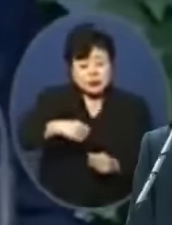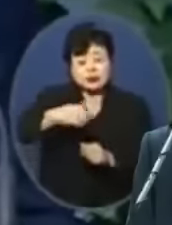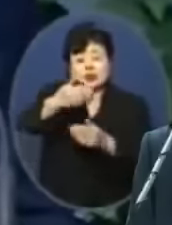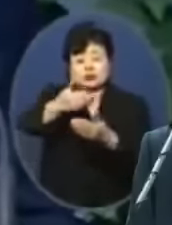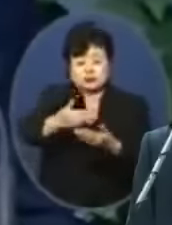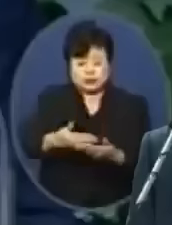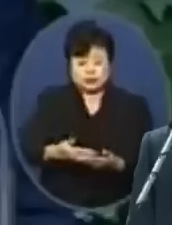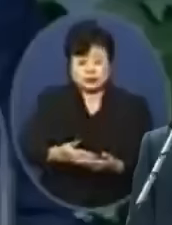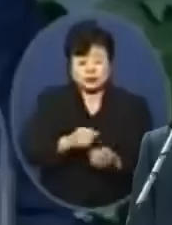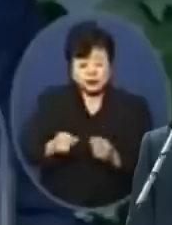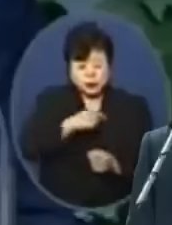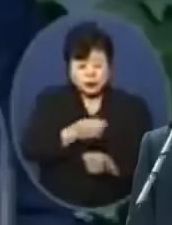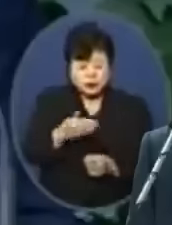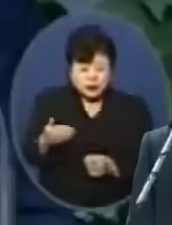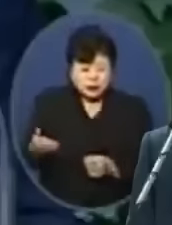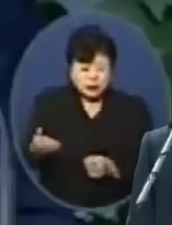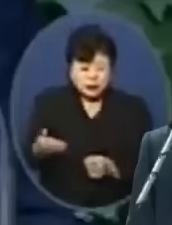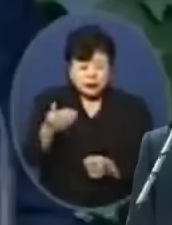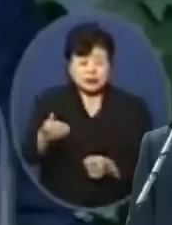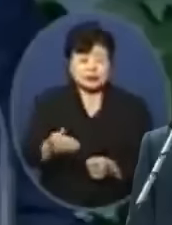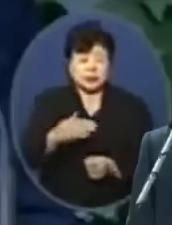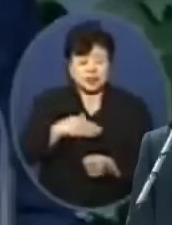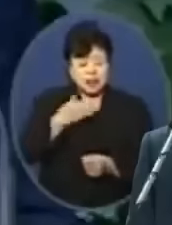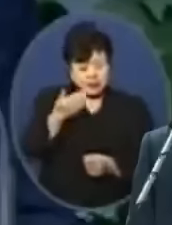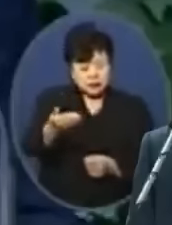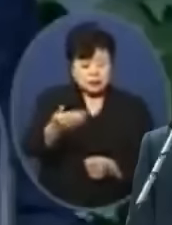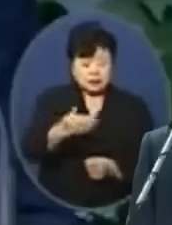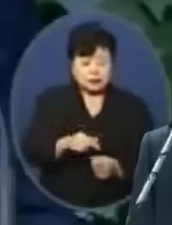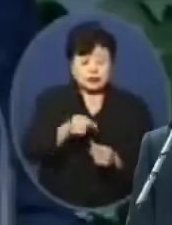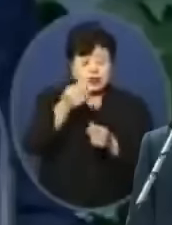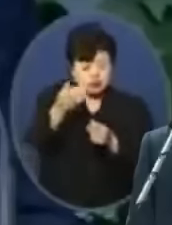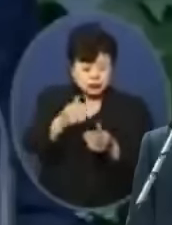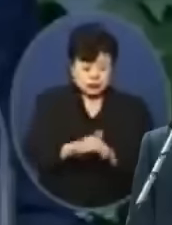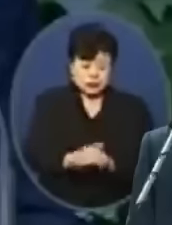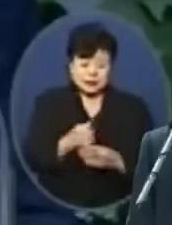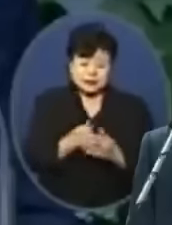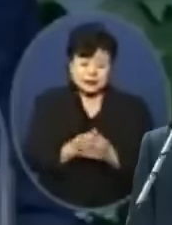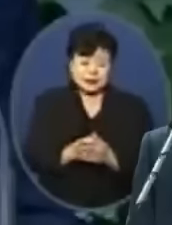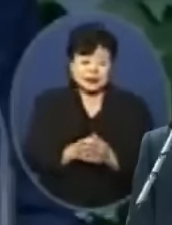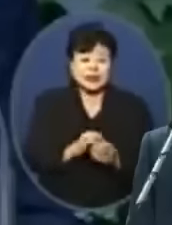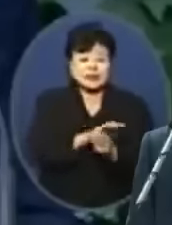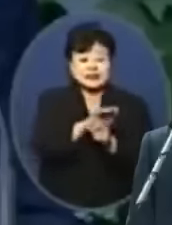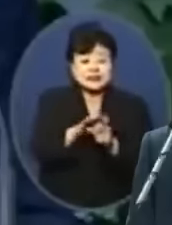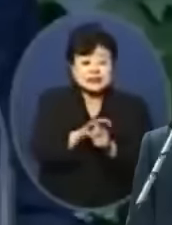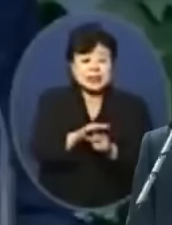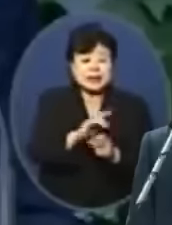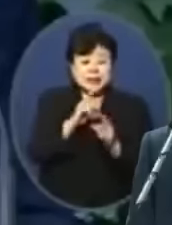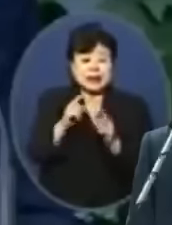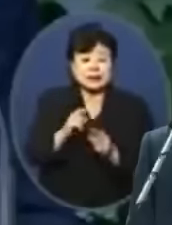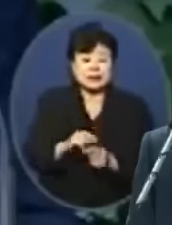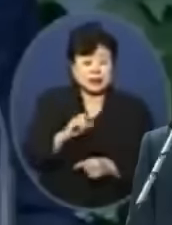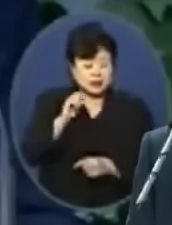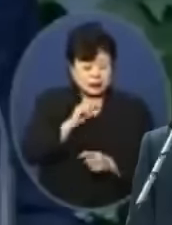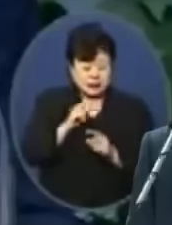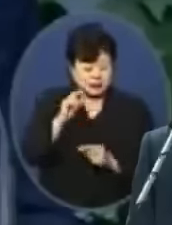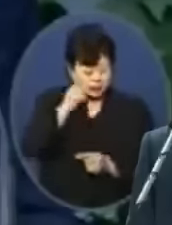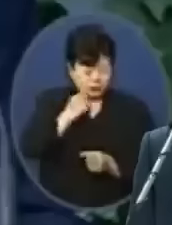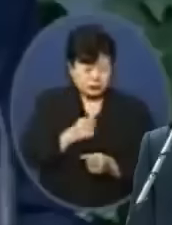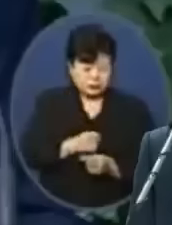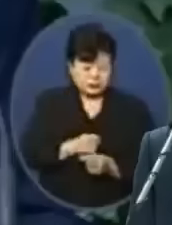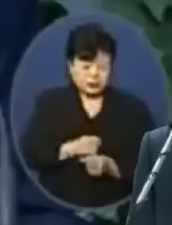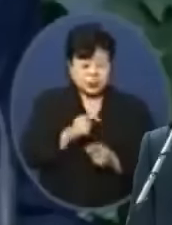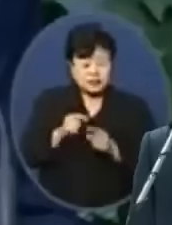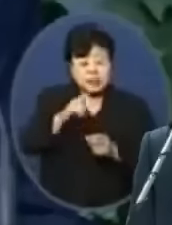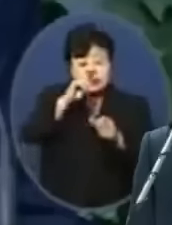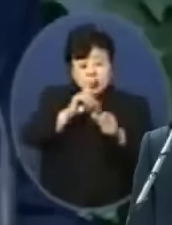보내어서 움찍고 피 흘려 여러분과 나를 구원해 주셨으니 그 사랑이 말로 다할 수 없습니다. 이러므로 우리가